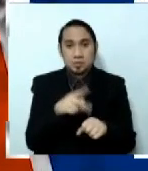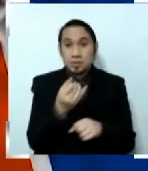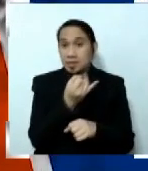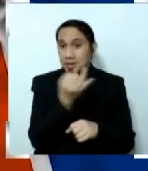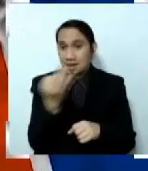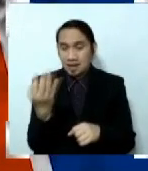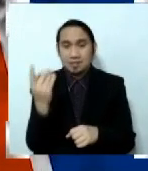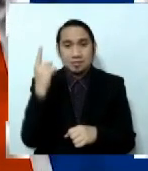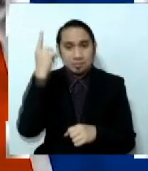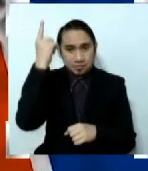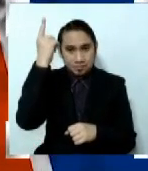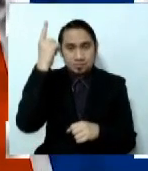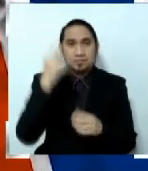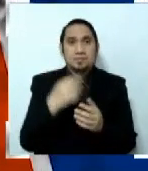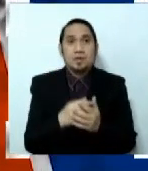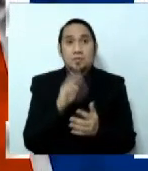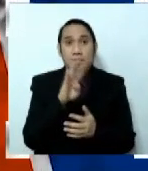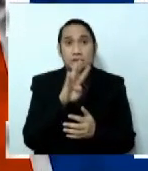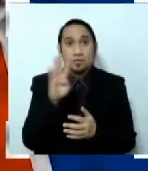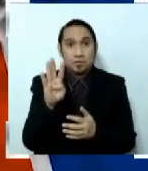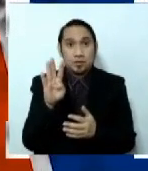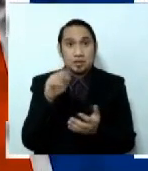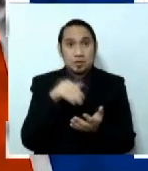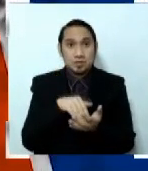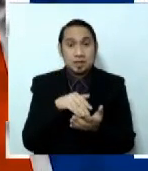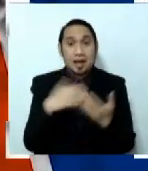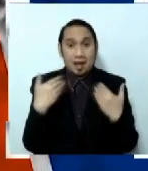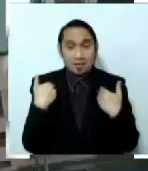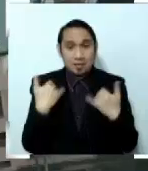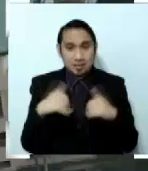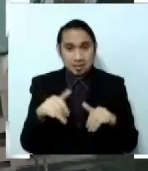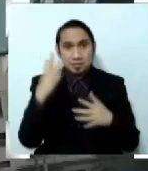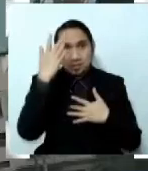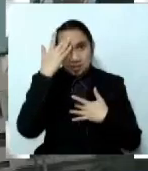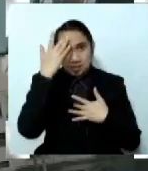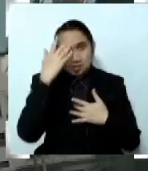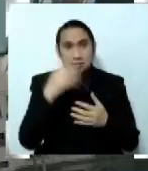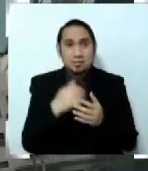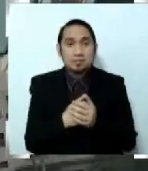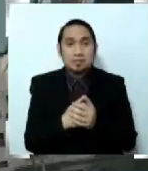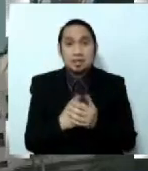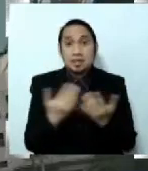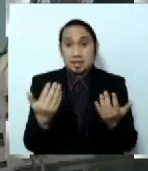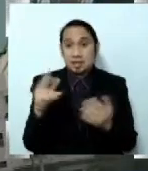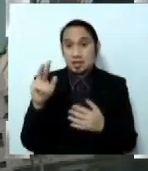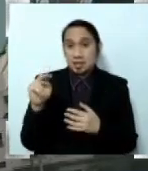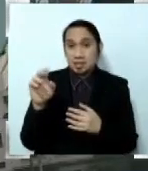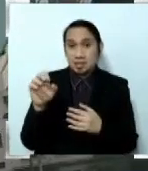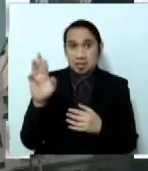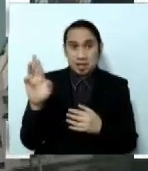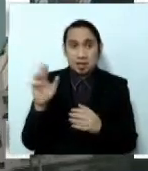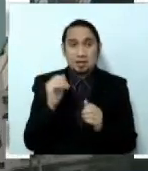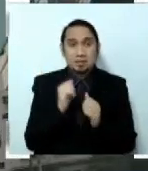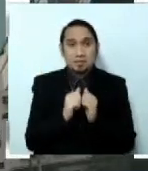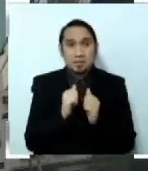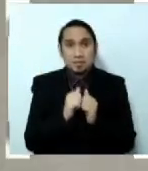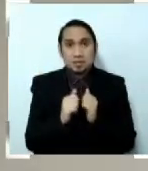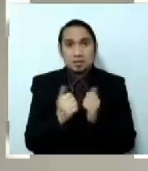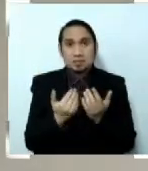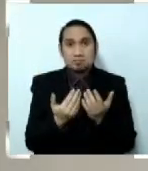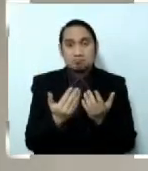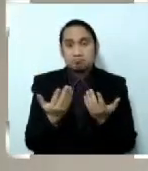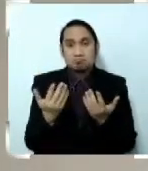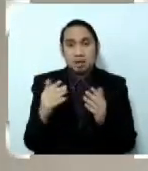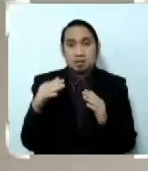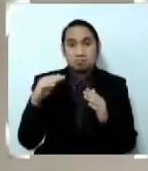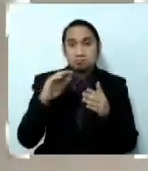44,408 ang active cases. Pinakamababa sa loob ng mahigit 4 na buwan. Sa Metro Manila, halos flat na ang trend ng new cases. Ibig sabihin,